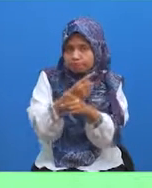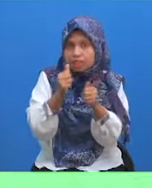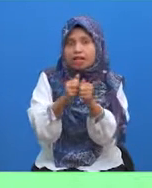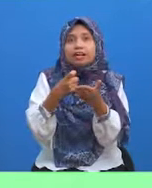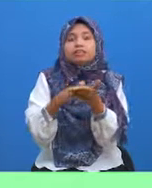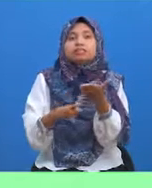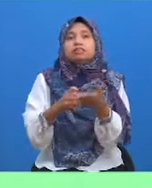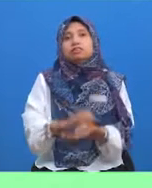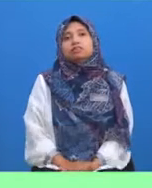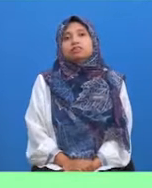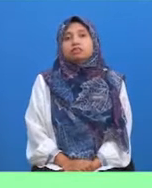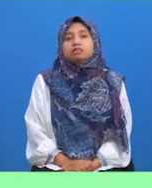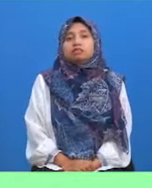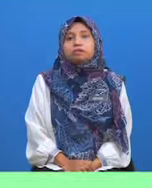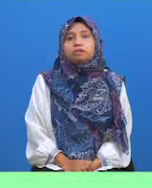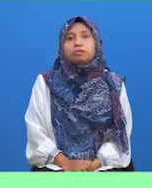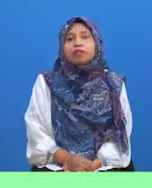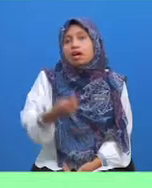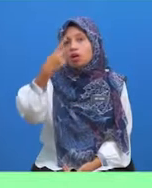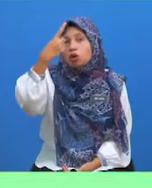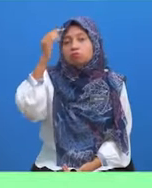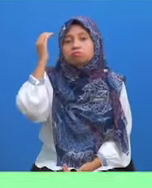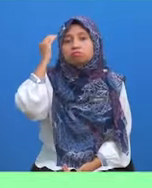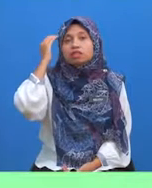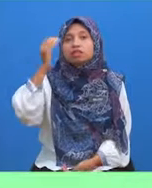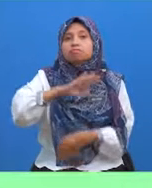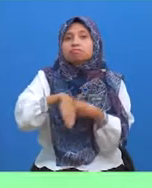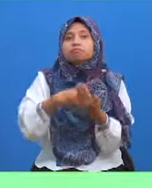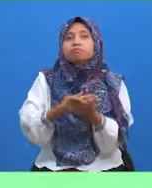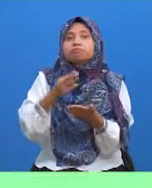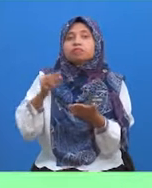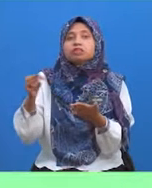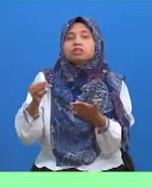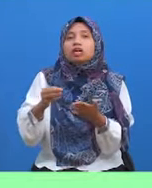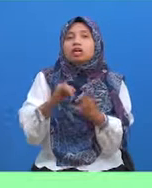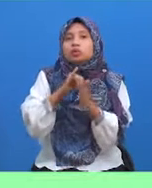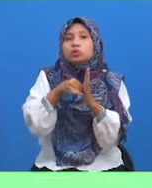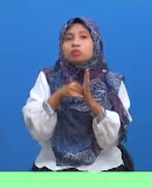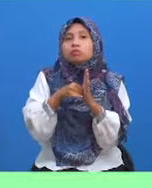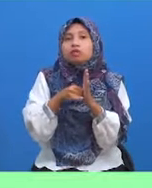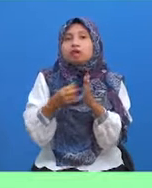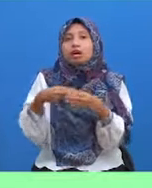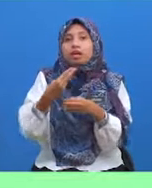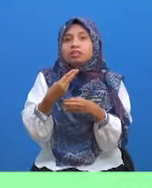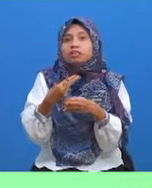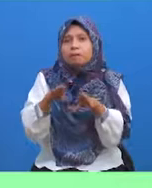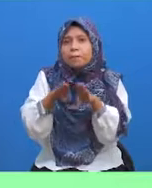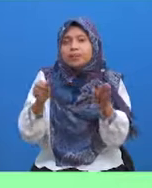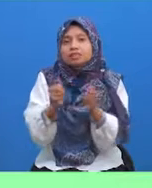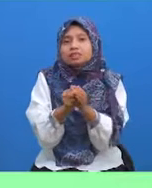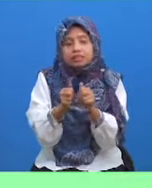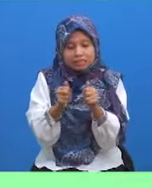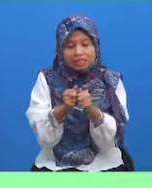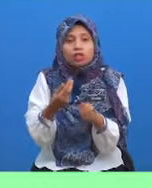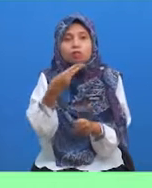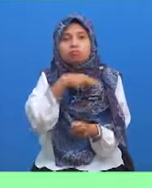harga untuk pengetahuan murid-murid jumlah hasil berbisa dengan puntung ini